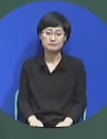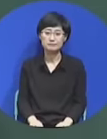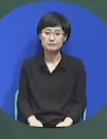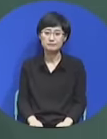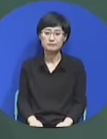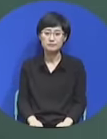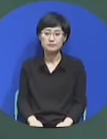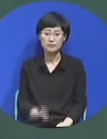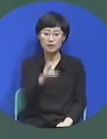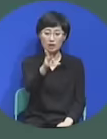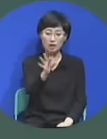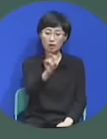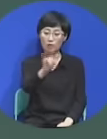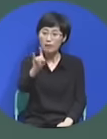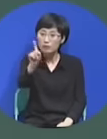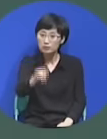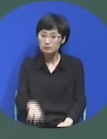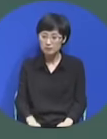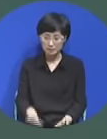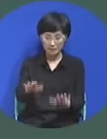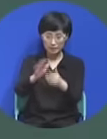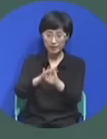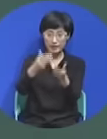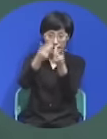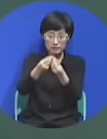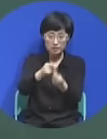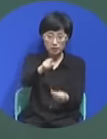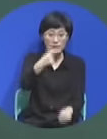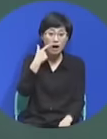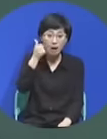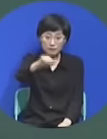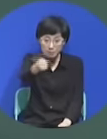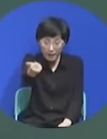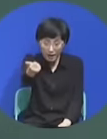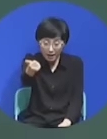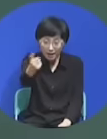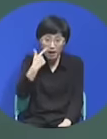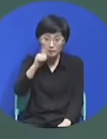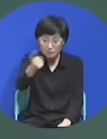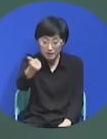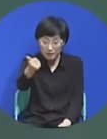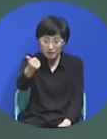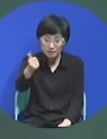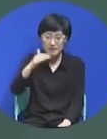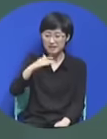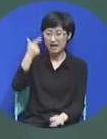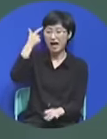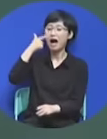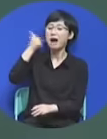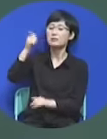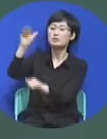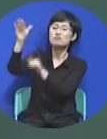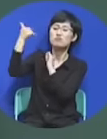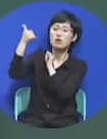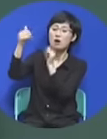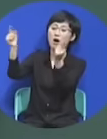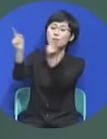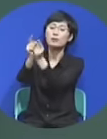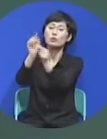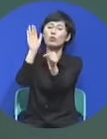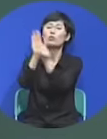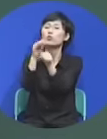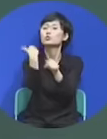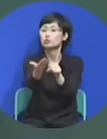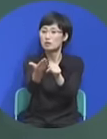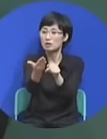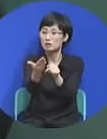것은여러분의아버지를만나게주겠다는데아버지하고똑같이소리냅니다 更惊人的是他说要让你遇到你的父亲